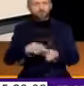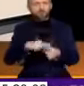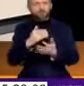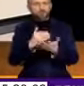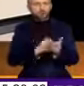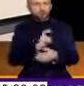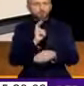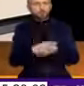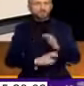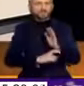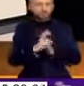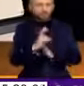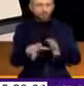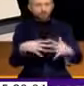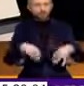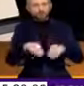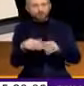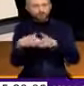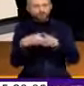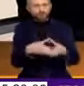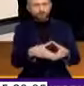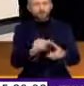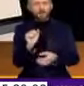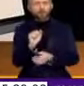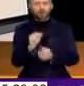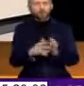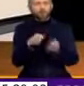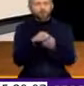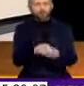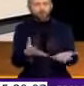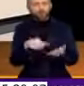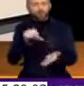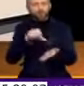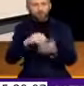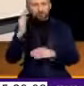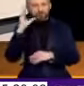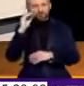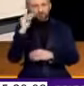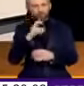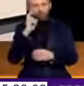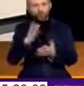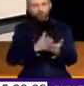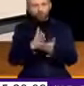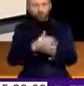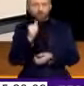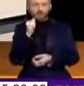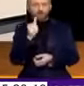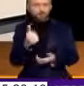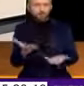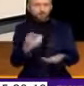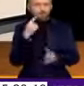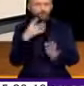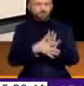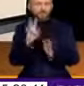в церкву з родиною, з сім'єю, на Аскольдову могилу, візьмемо участь в вечірньому богослужінні. А завтра, ну,